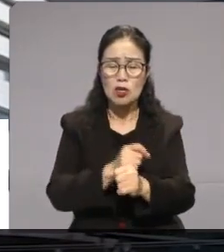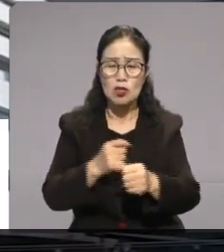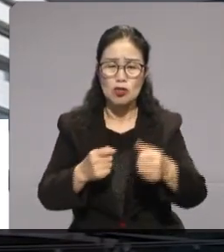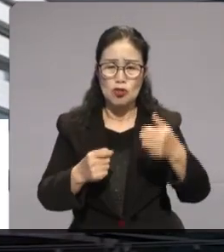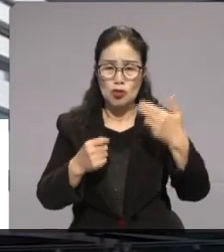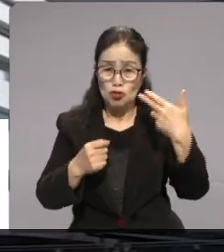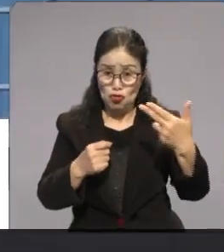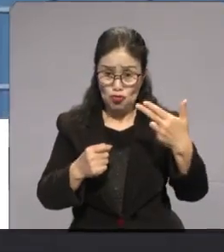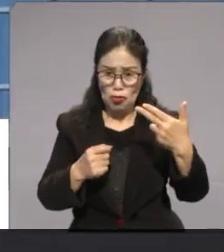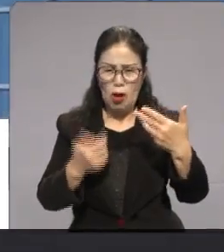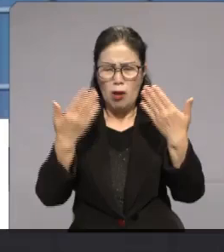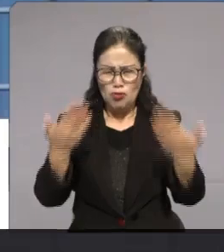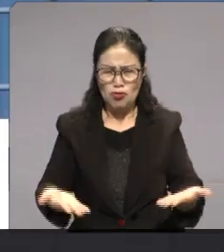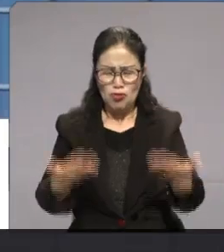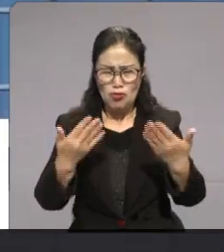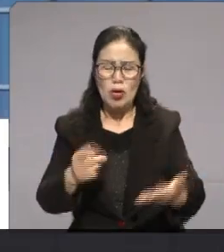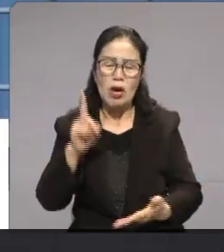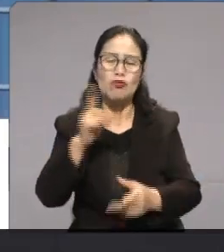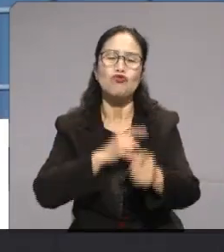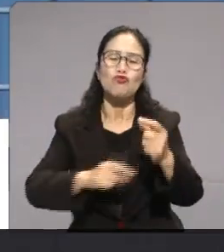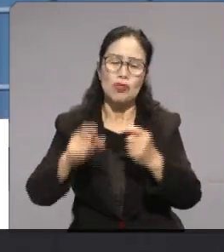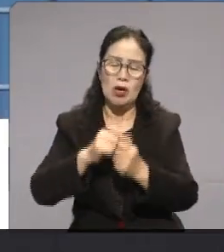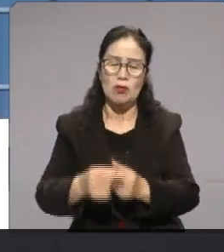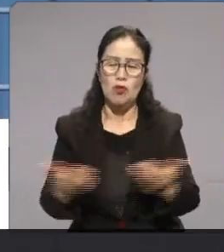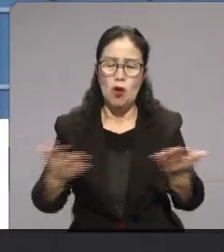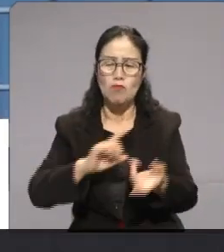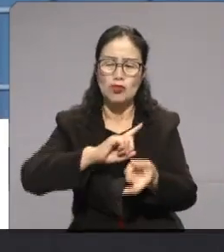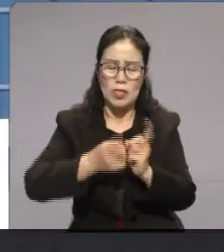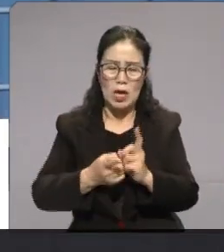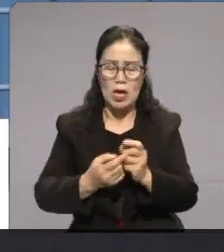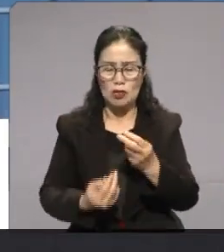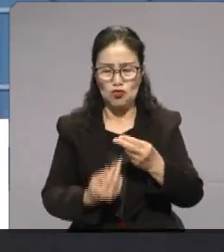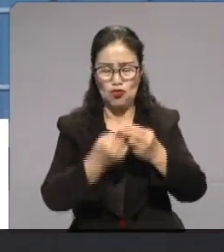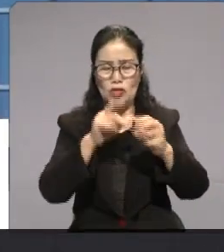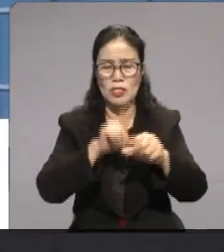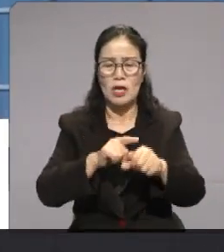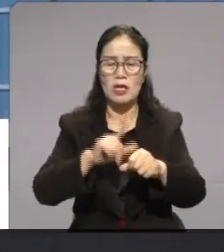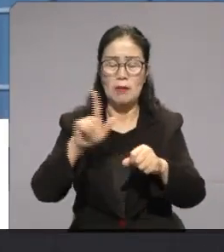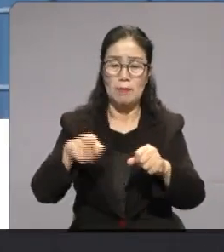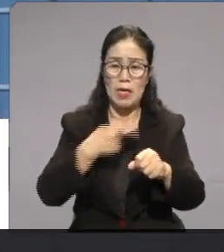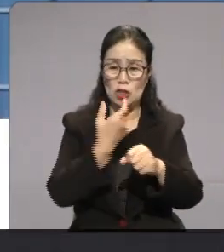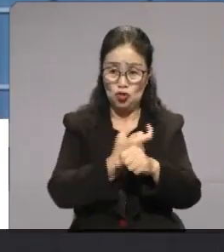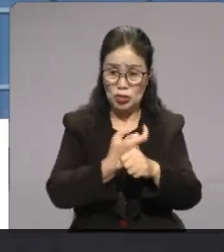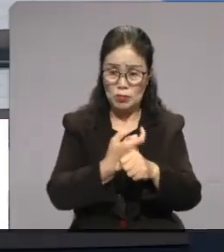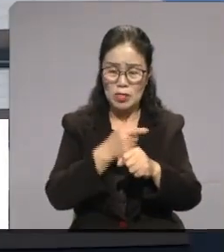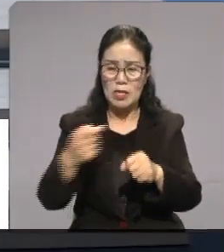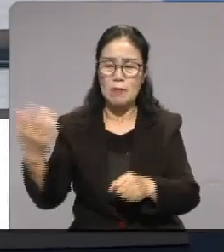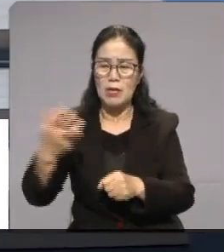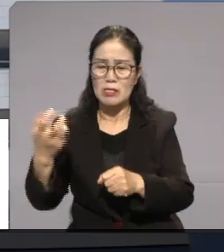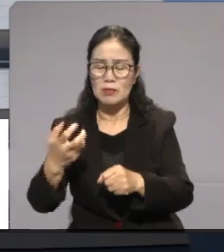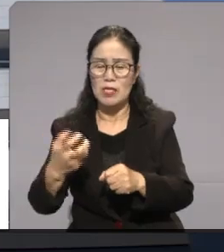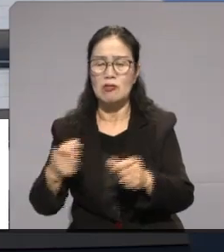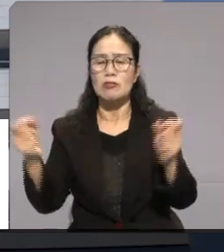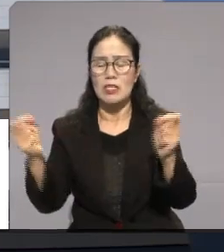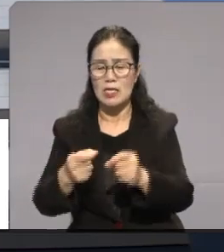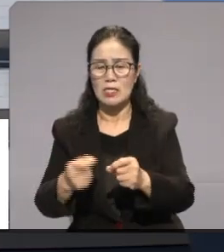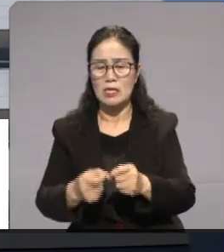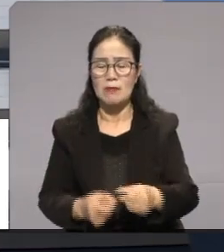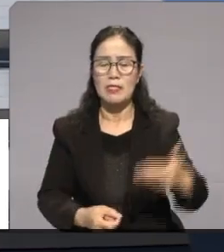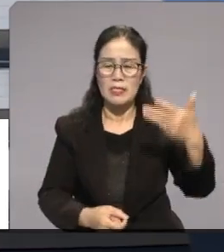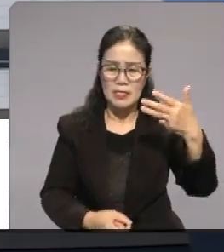도입하고 인센티브를 제공하는 업무 대행 누적 시간을 160시간 80시간으로 단축하는 4